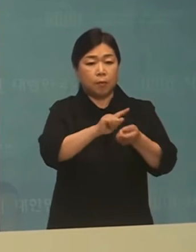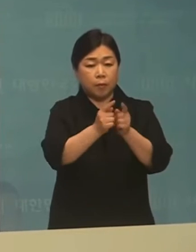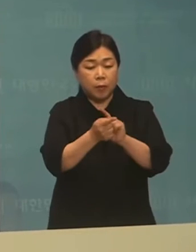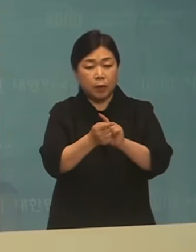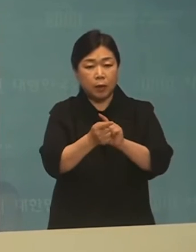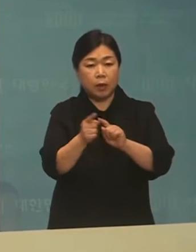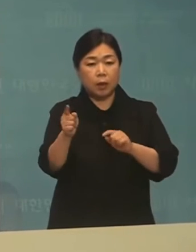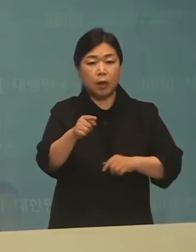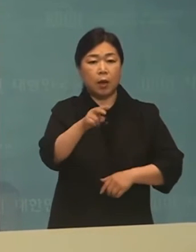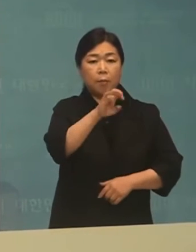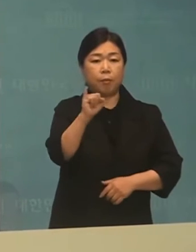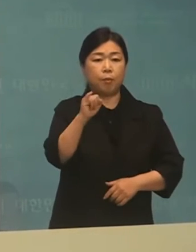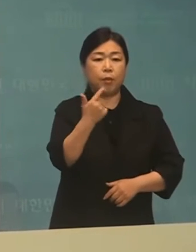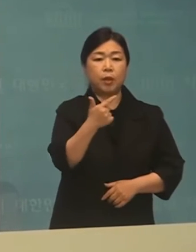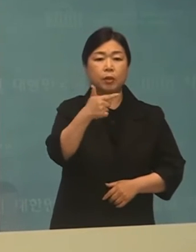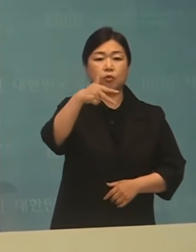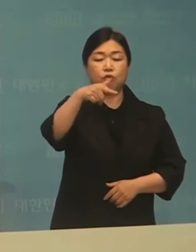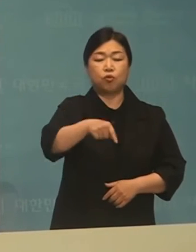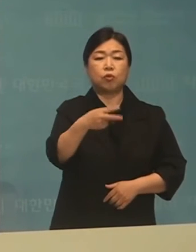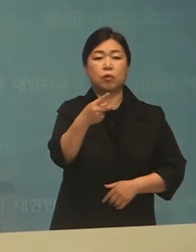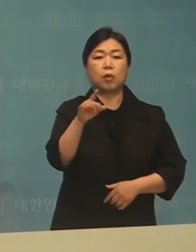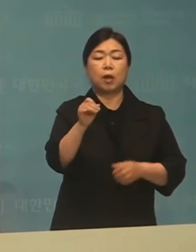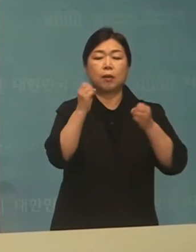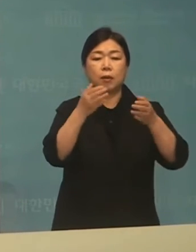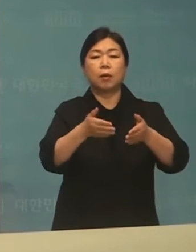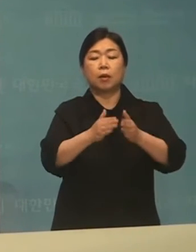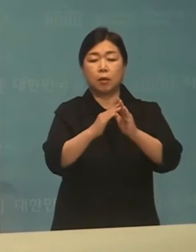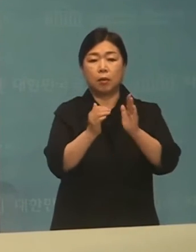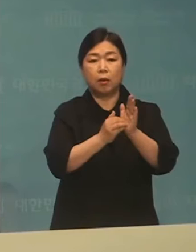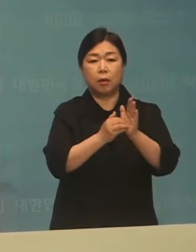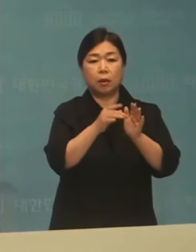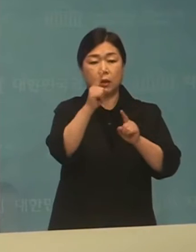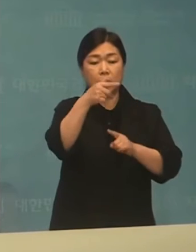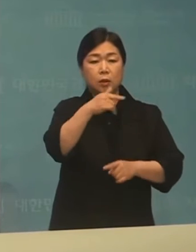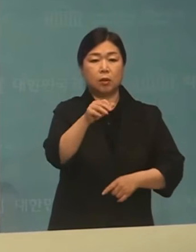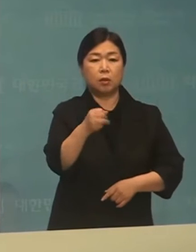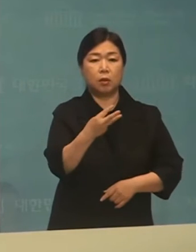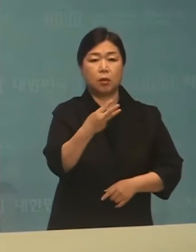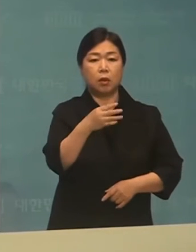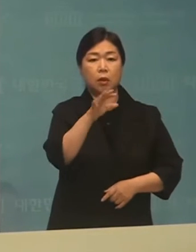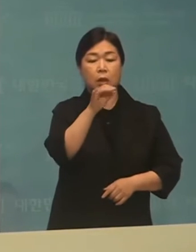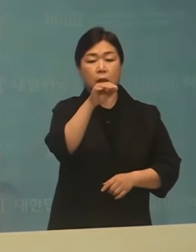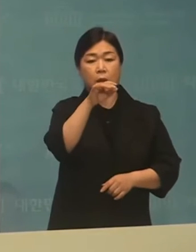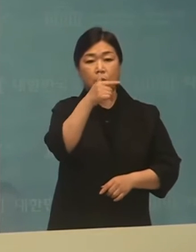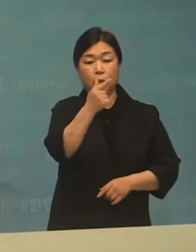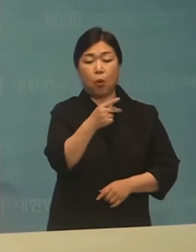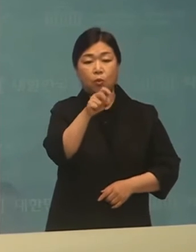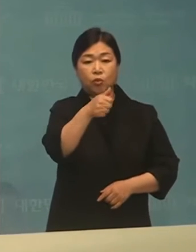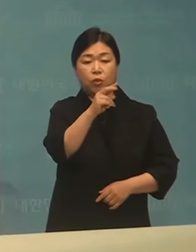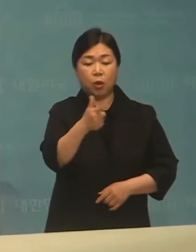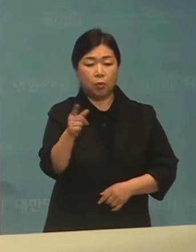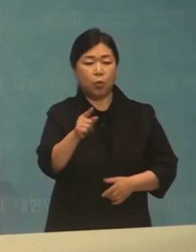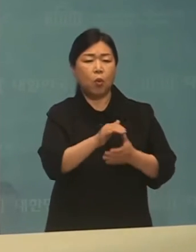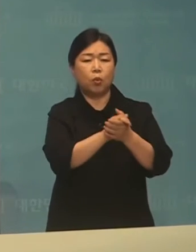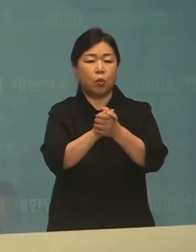통합민당을 창당한 이철, 이부영, 노무현 동지들에게 이렇게